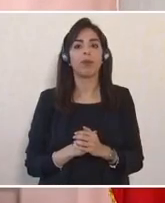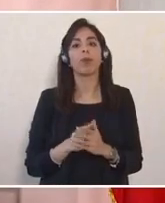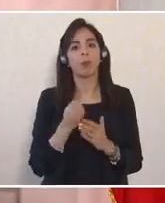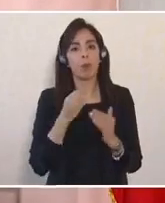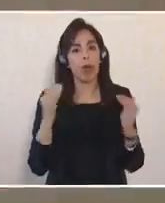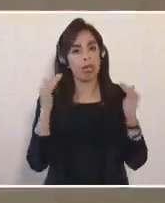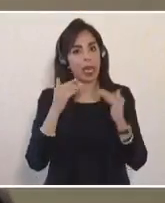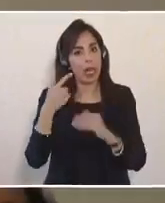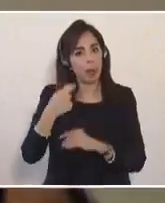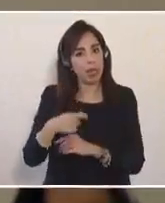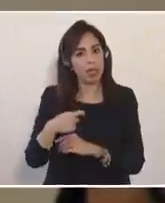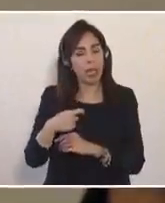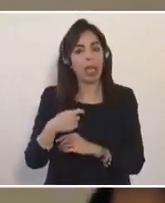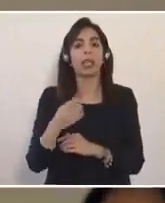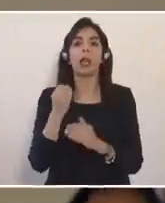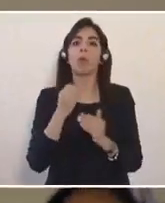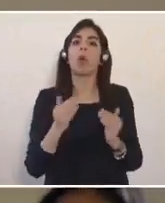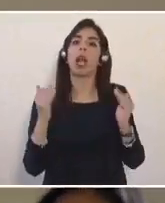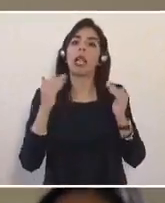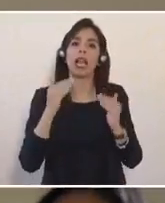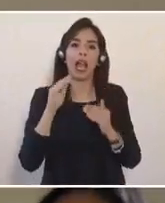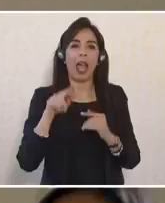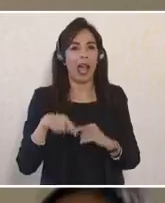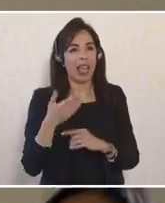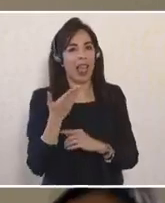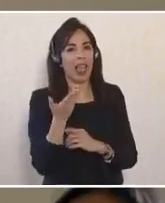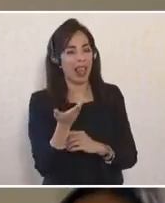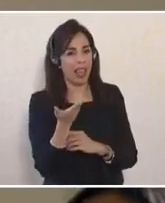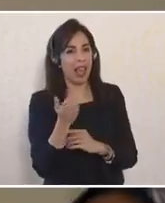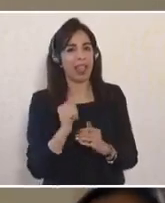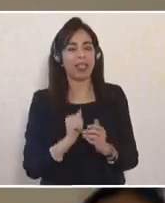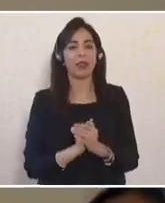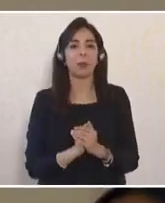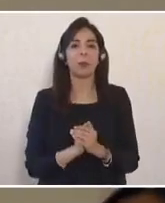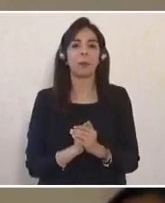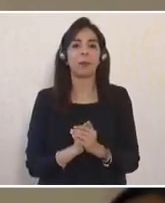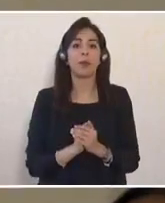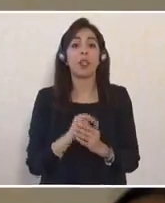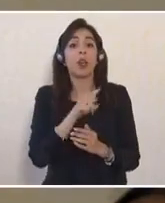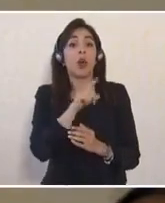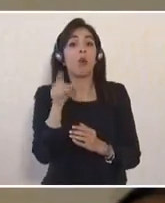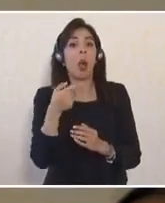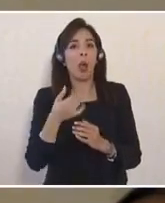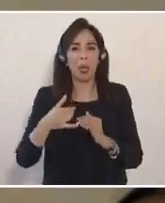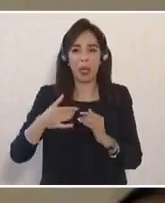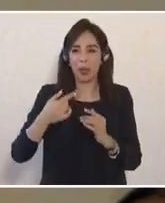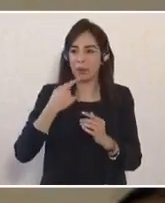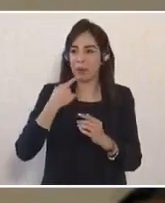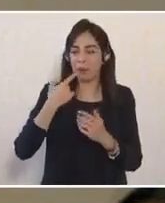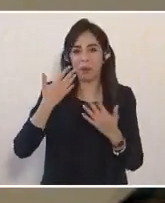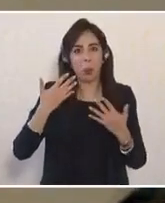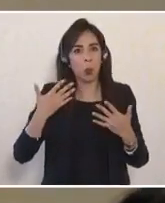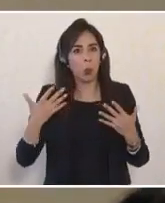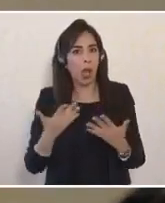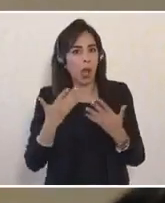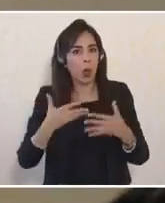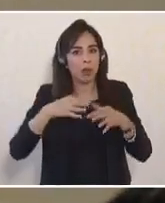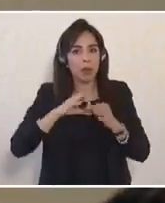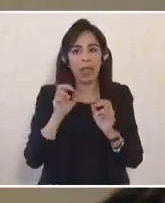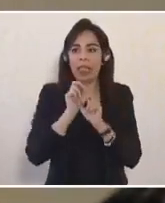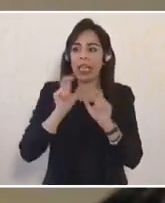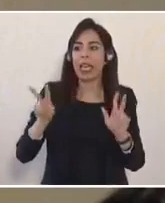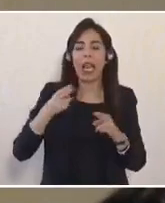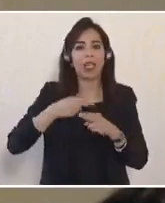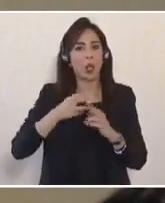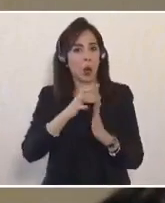Buonasera Presidente, buonasera anche a lei. Avete anticipato alcuni degli impegni di questa dichiarazione di Roma.